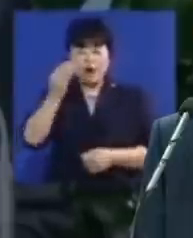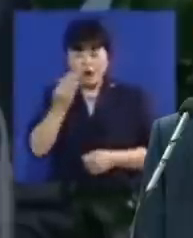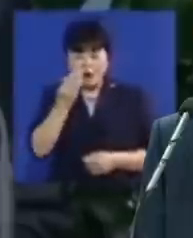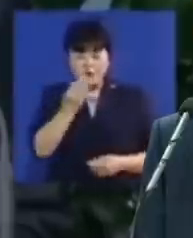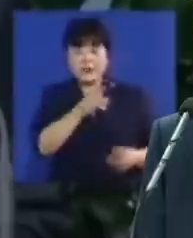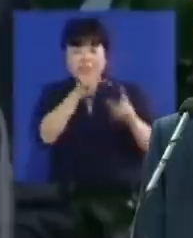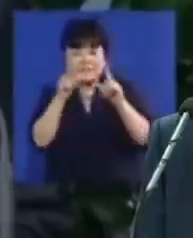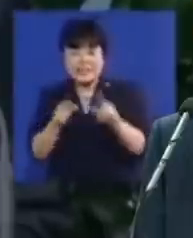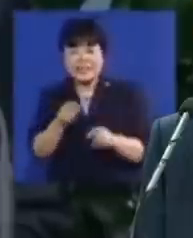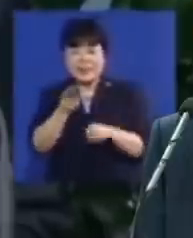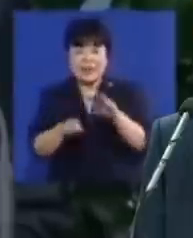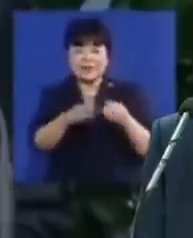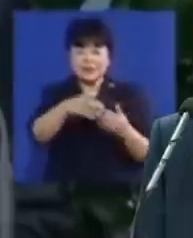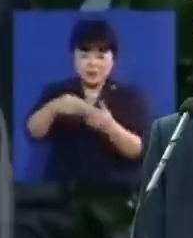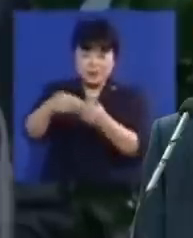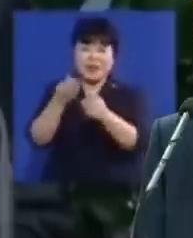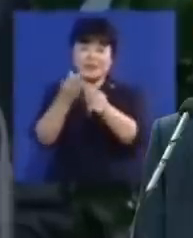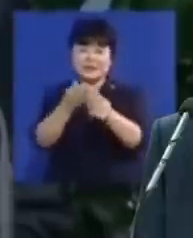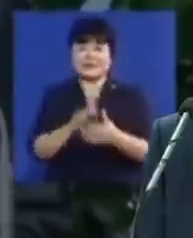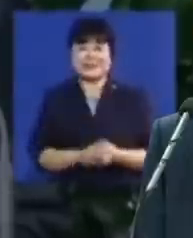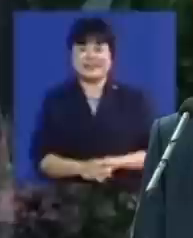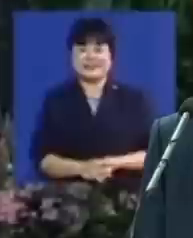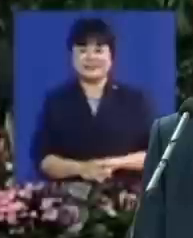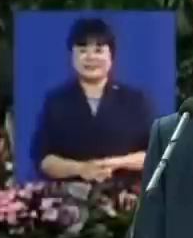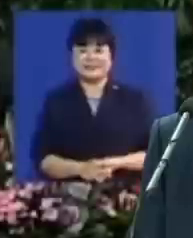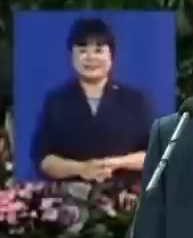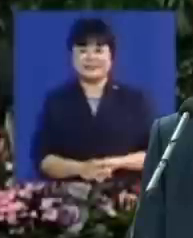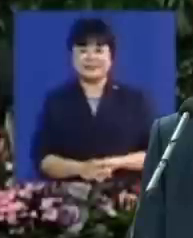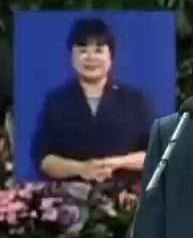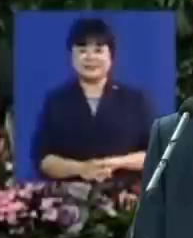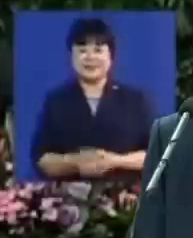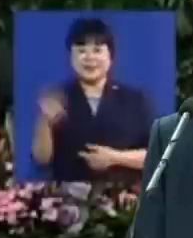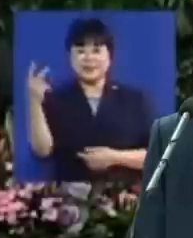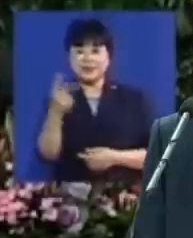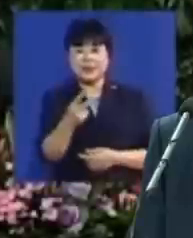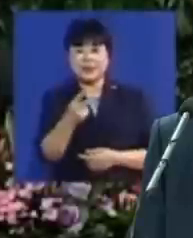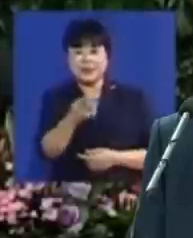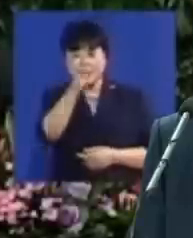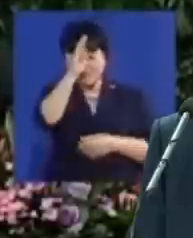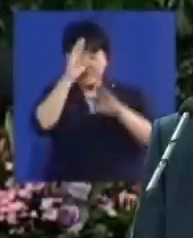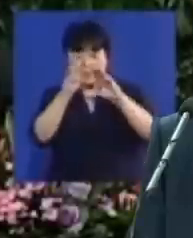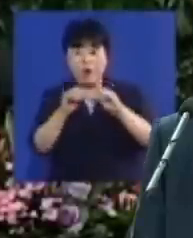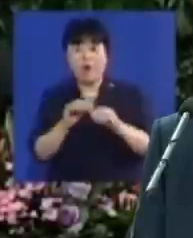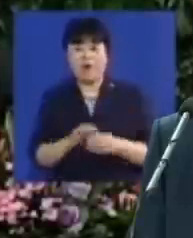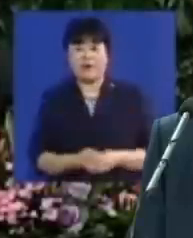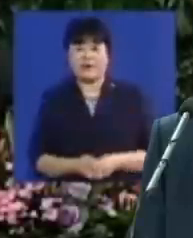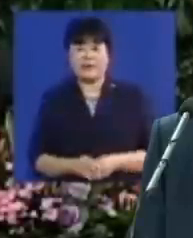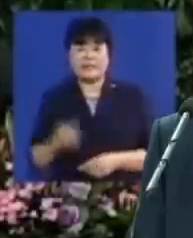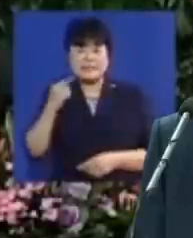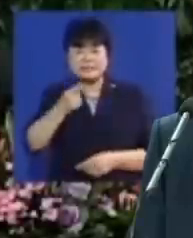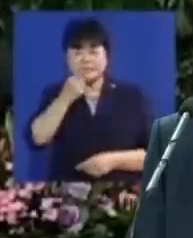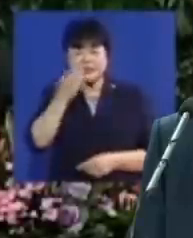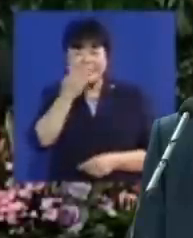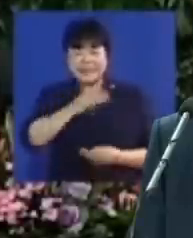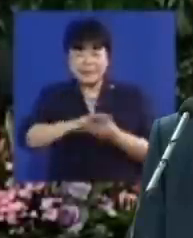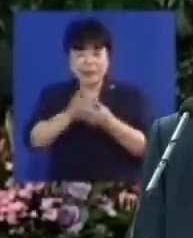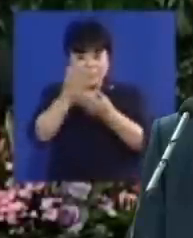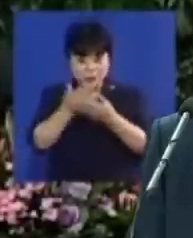살도록 발걸음을 옮기게 만들어주는 것입니다. 그리고 질병의 쓴물도 달아지는